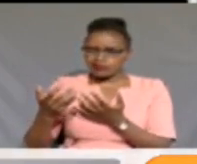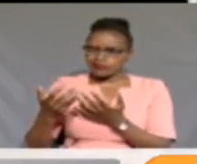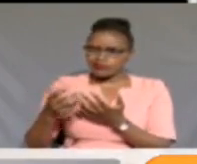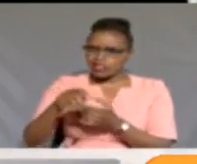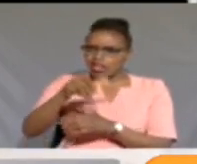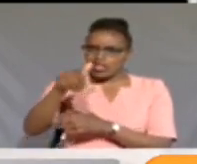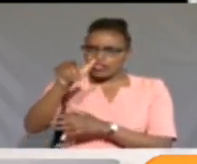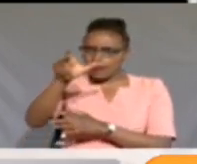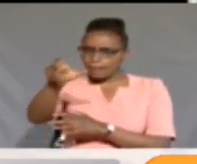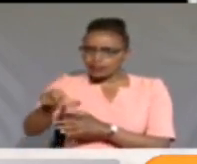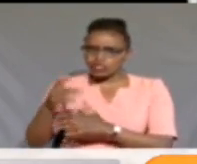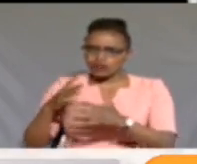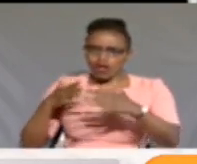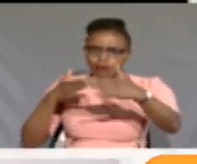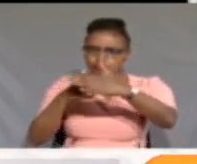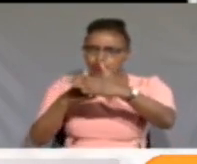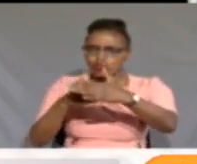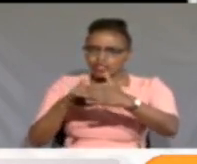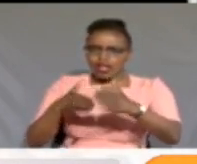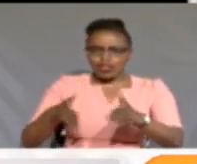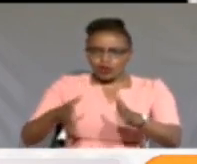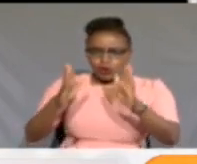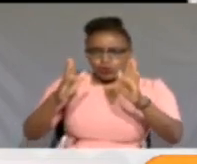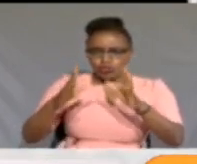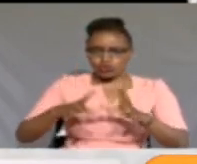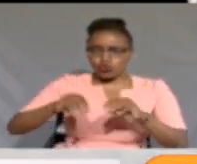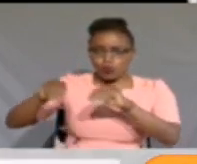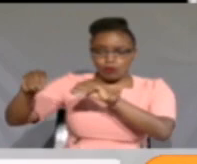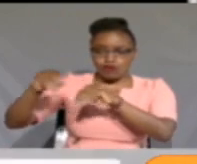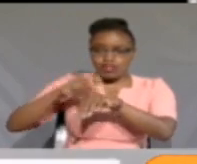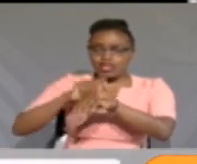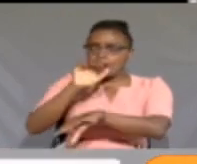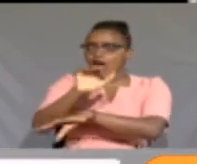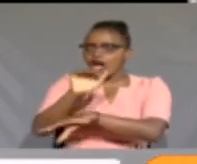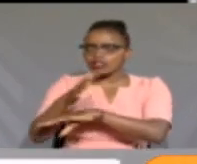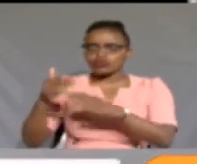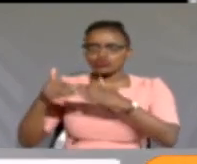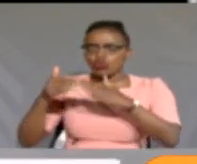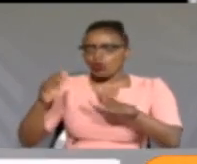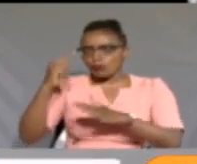mtu mwingine amefunga barabara yake kutoka. So kwenda kumuuliza ufungulie.